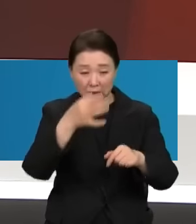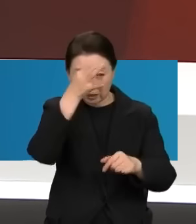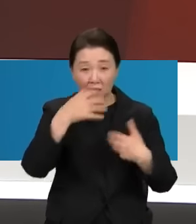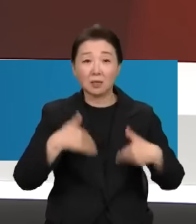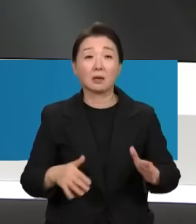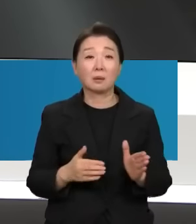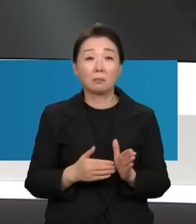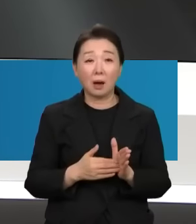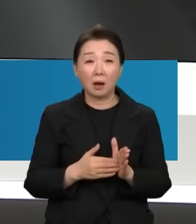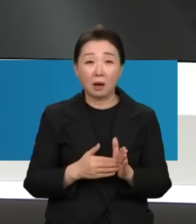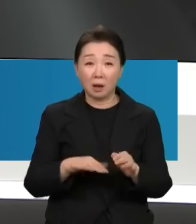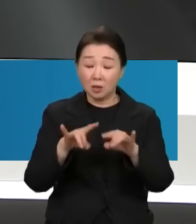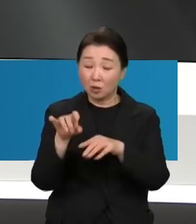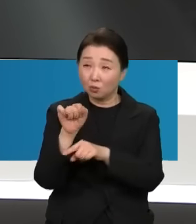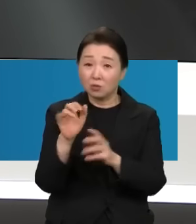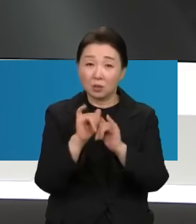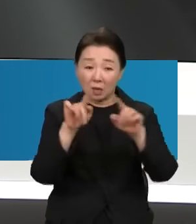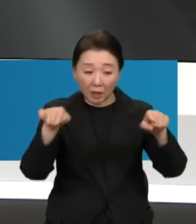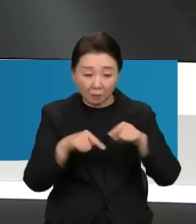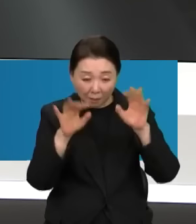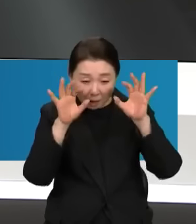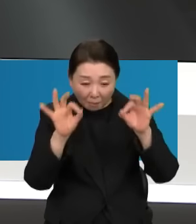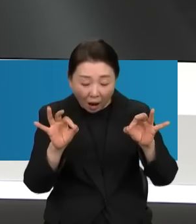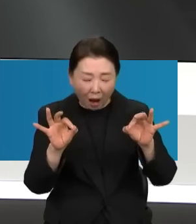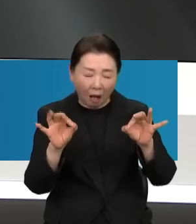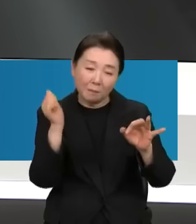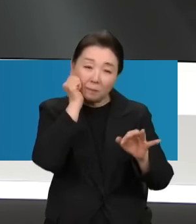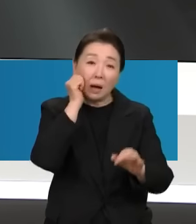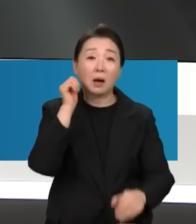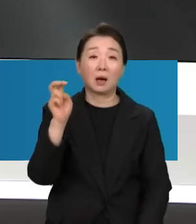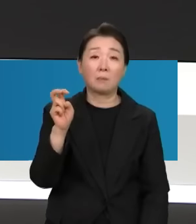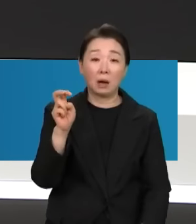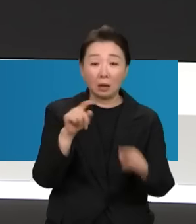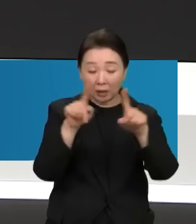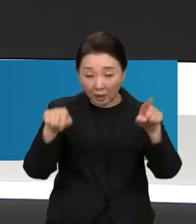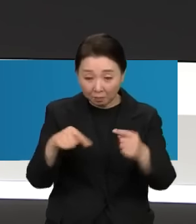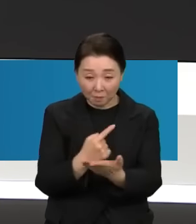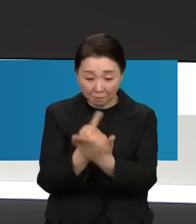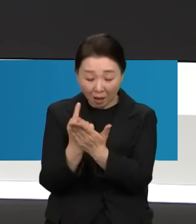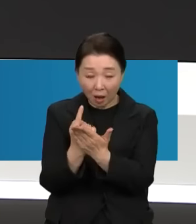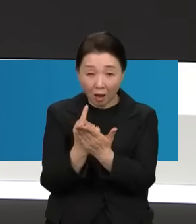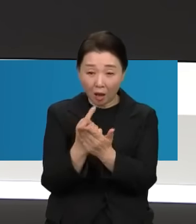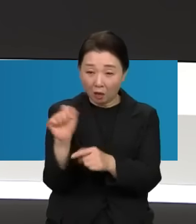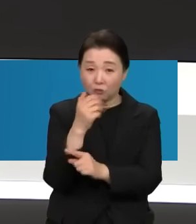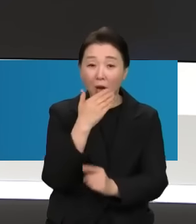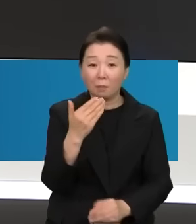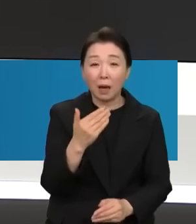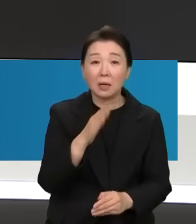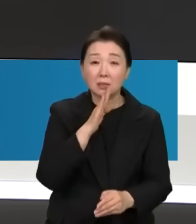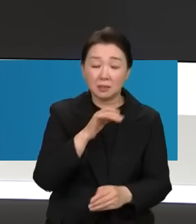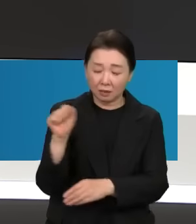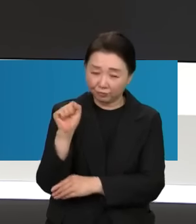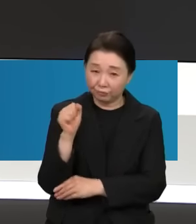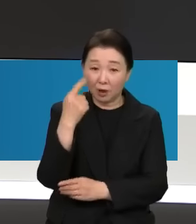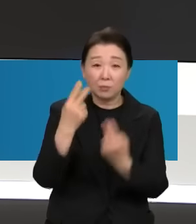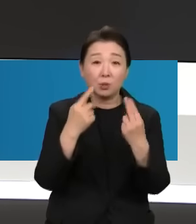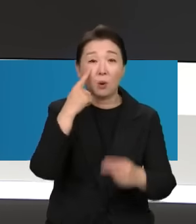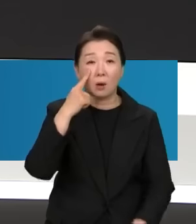운전자들은 계기판만 확인했다간 낭패를 볼 수도 있습니다. 계기판에 뜨는 주행 가는 거리와 실제로 달린 거리를